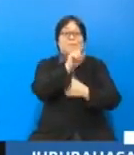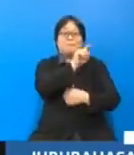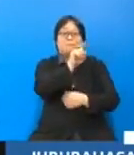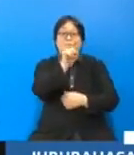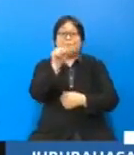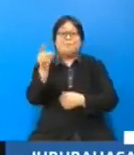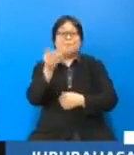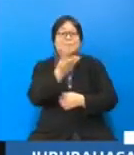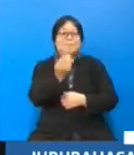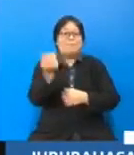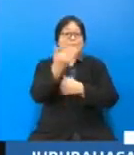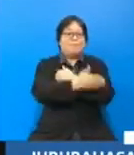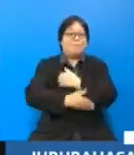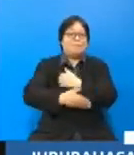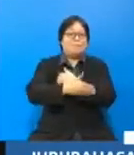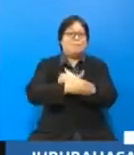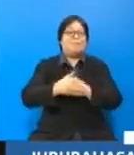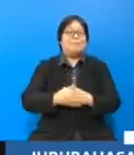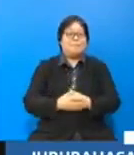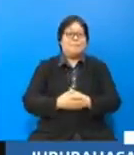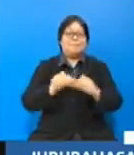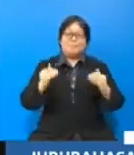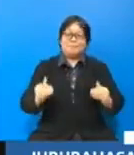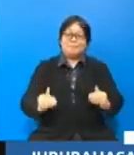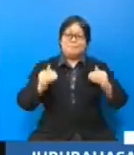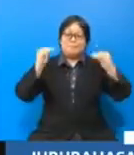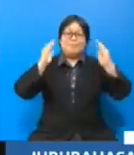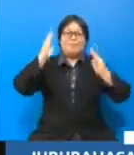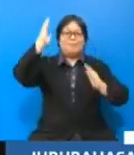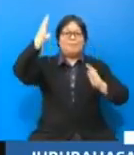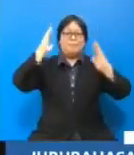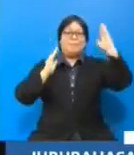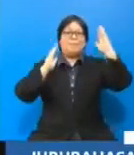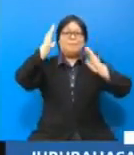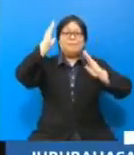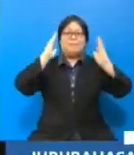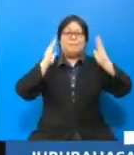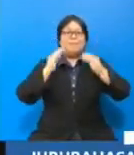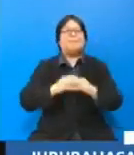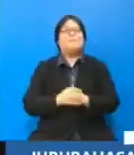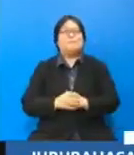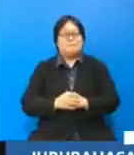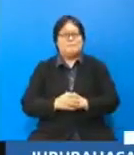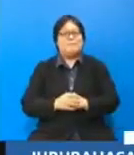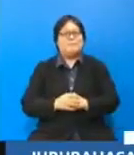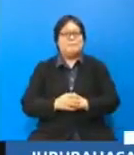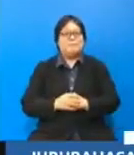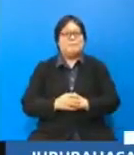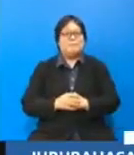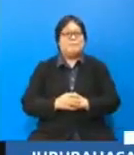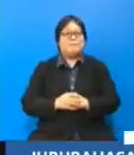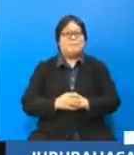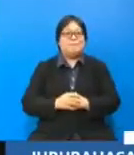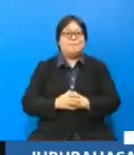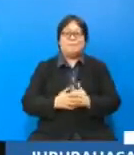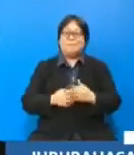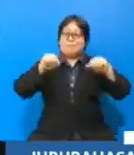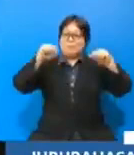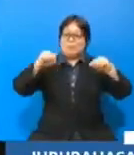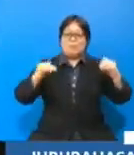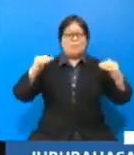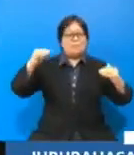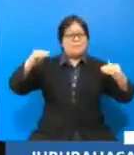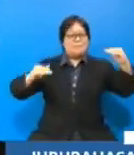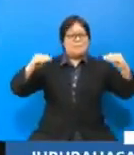tertentu. Ini meletakkan Malaysia dalam satu posisi yang bukan sahaja dapat